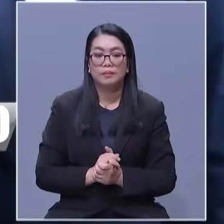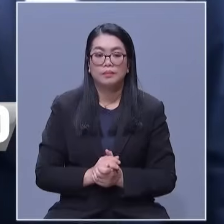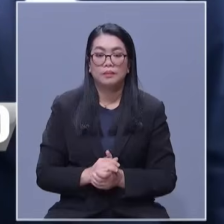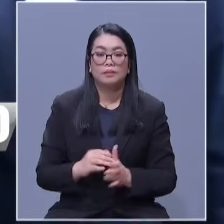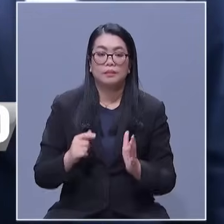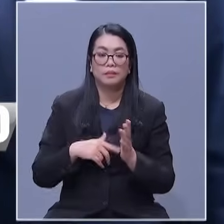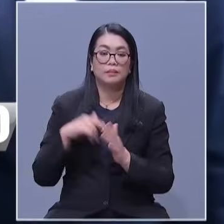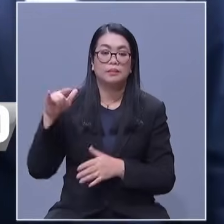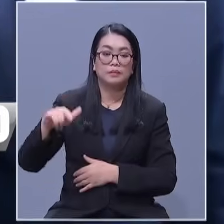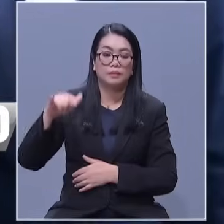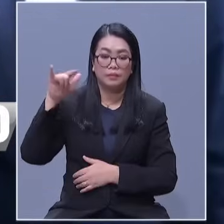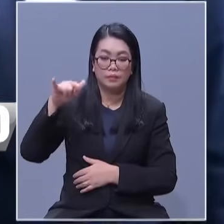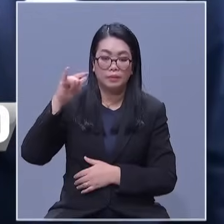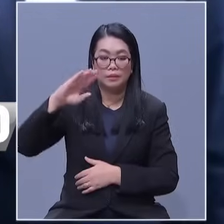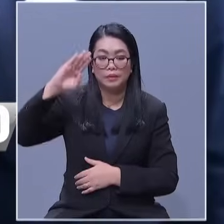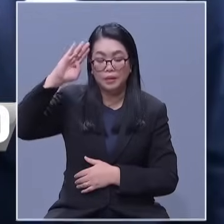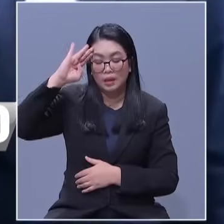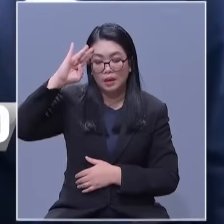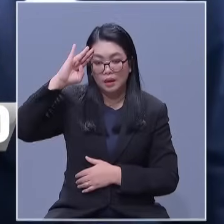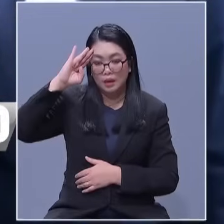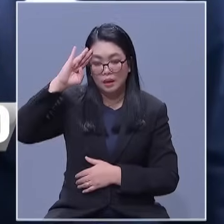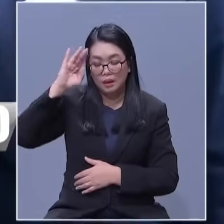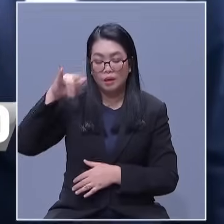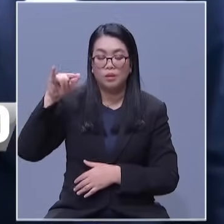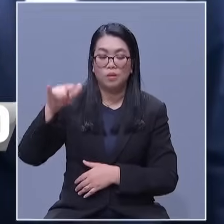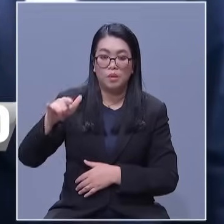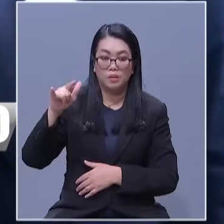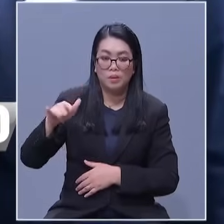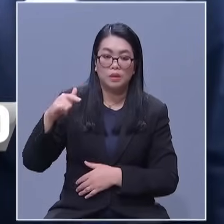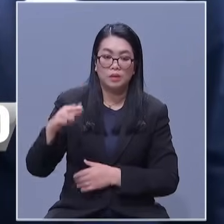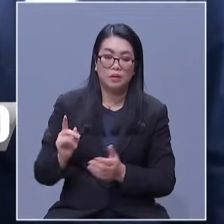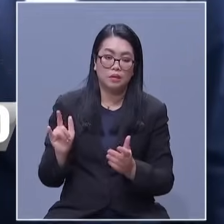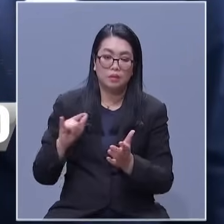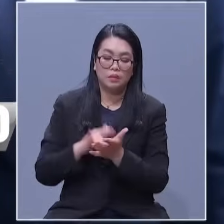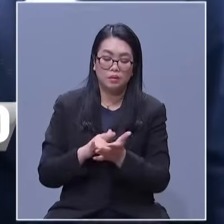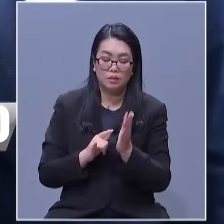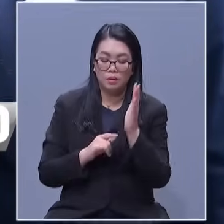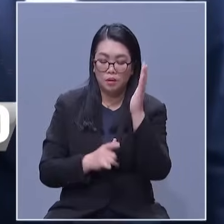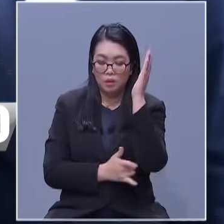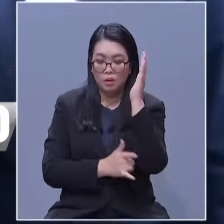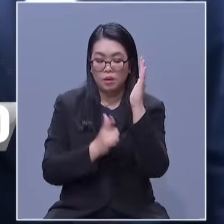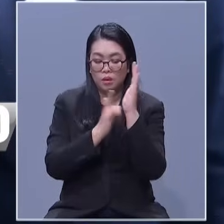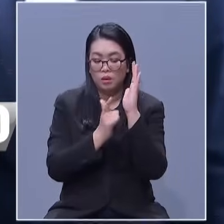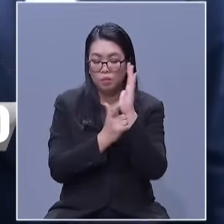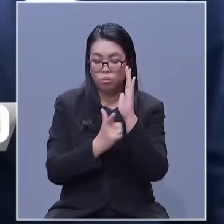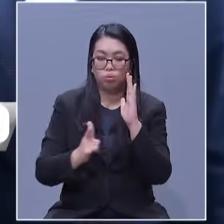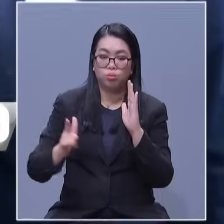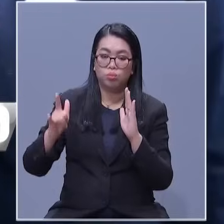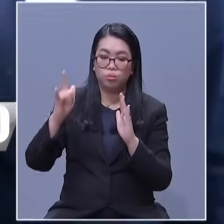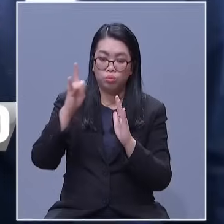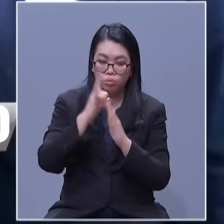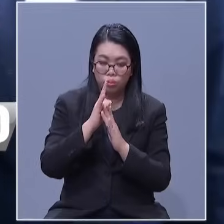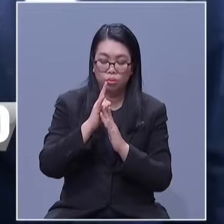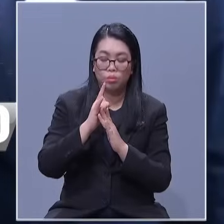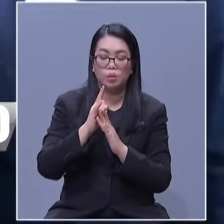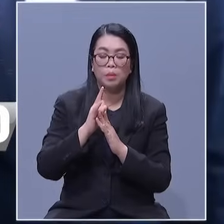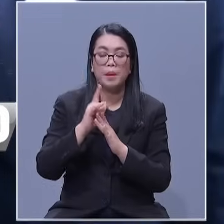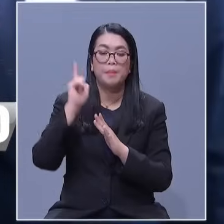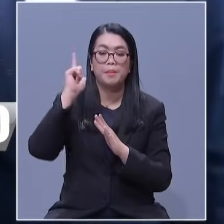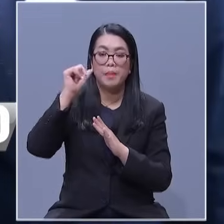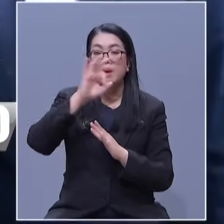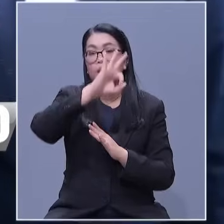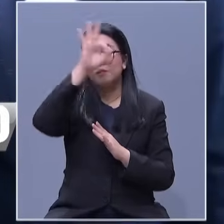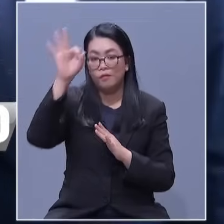ากท่าอากาศยานทหาร2กองบิน6ดอนเมืองกรุงเทพไปยังท่าอากาศยานแม่ฟ้าหลวงช่วงเวลา 11:15